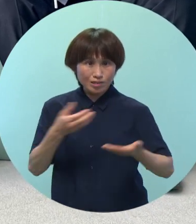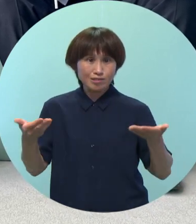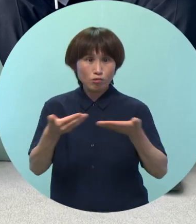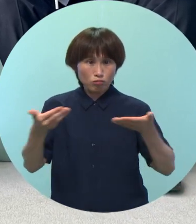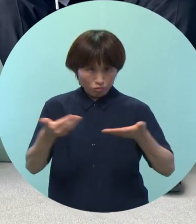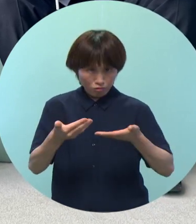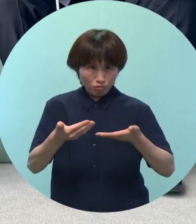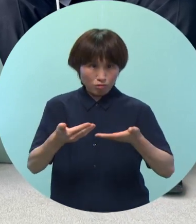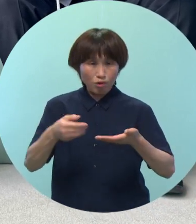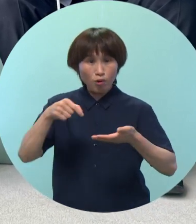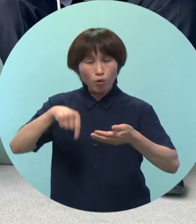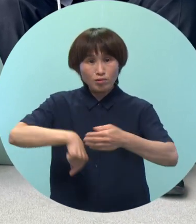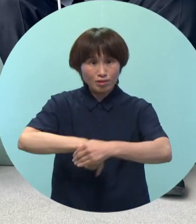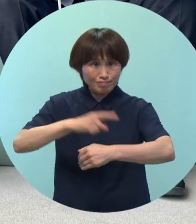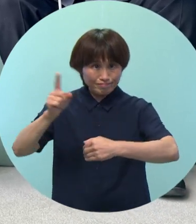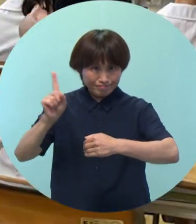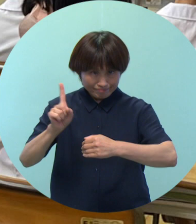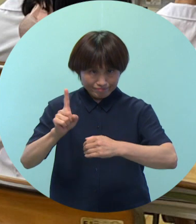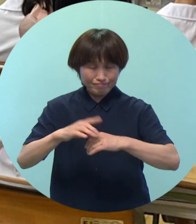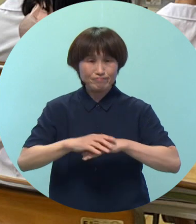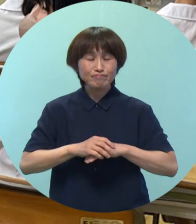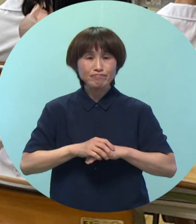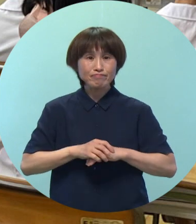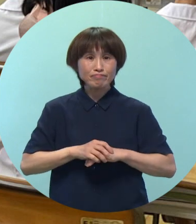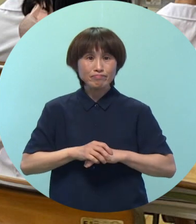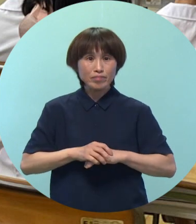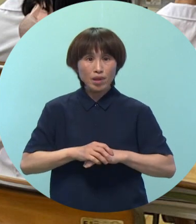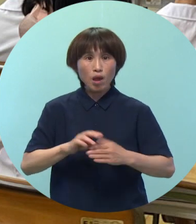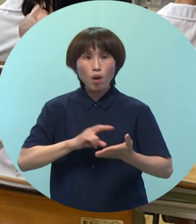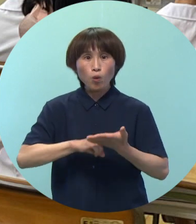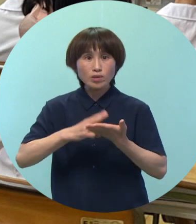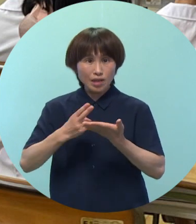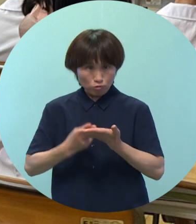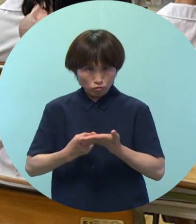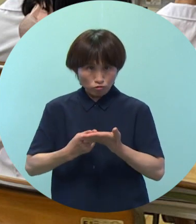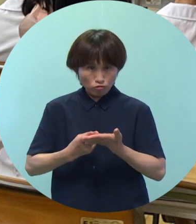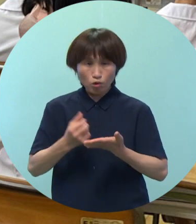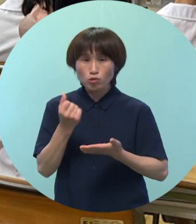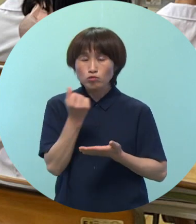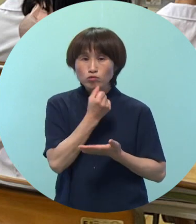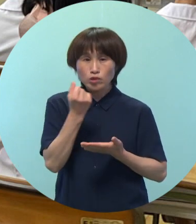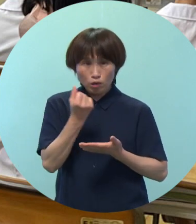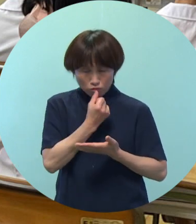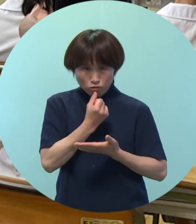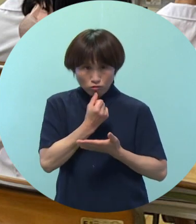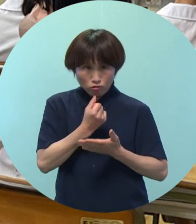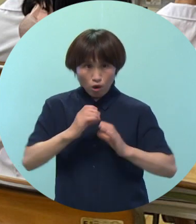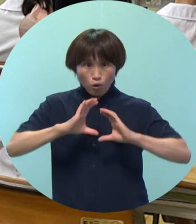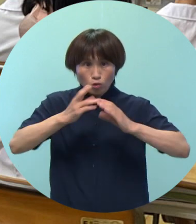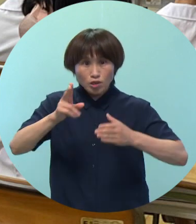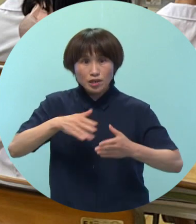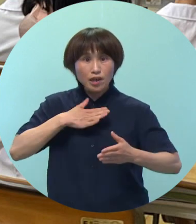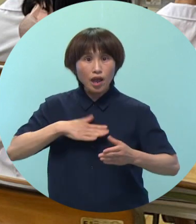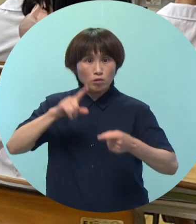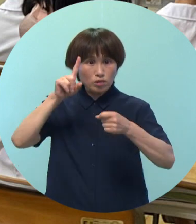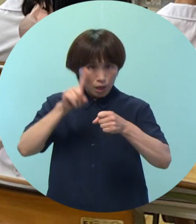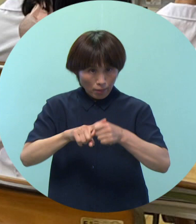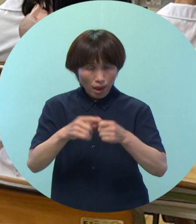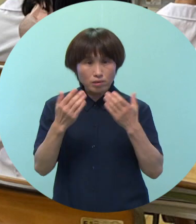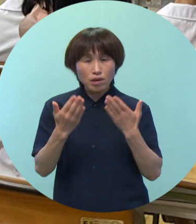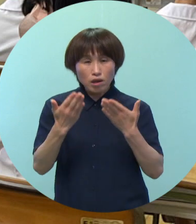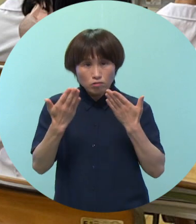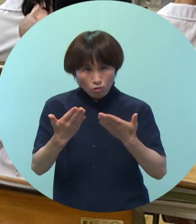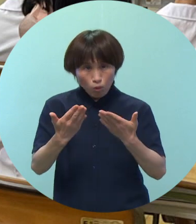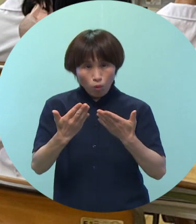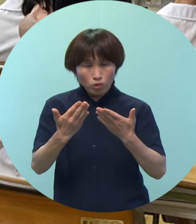。国際交流員の仕事は翻訳や通訳、国際理解のため学校へ訪